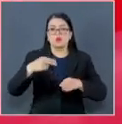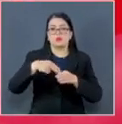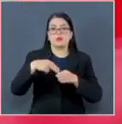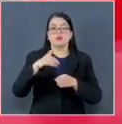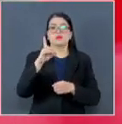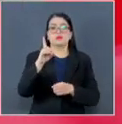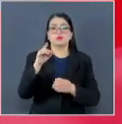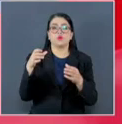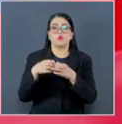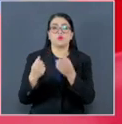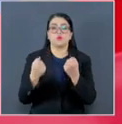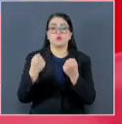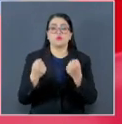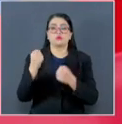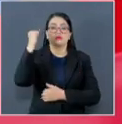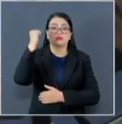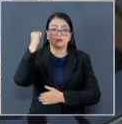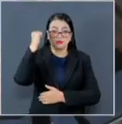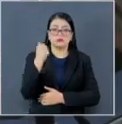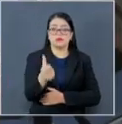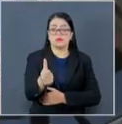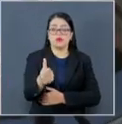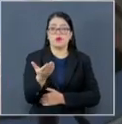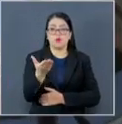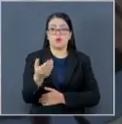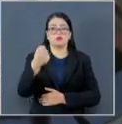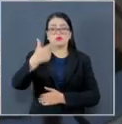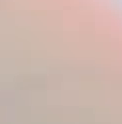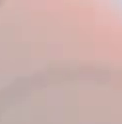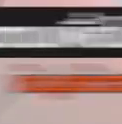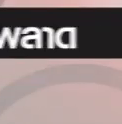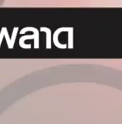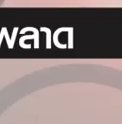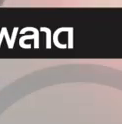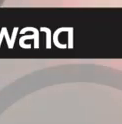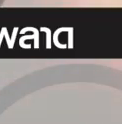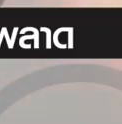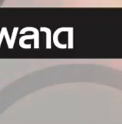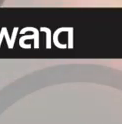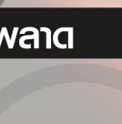เซลในกลุ่มรถโดยสารสาธารณะด้วยได้ไหมขอ3ข้อนะคะ